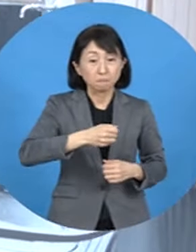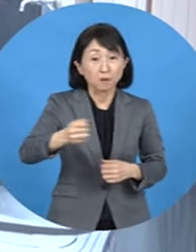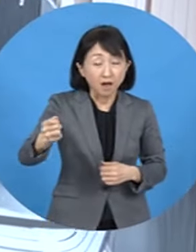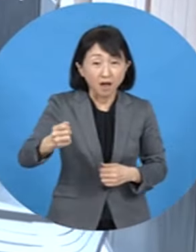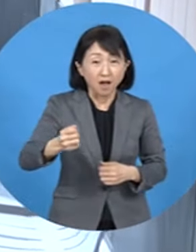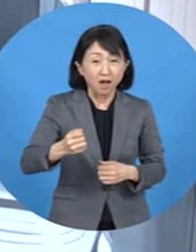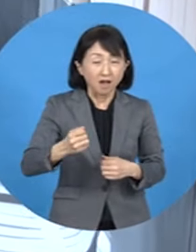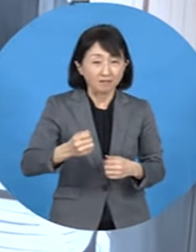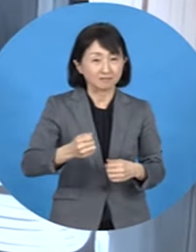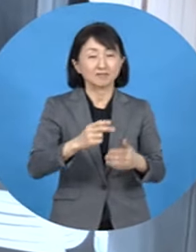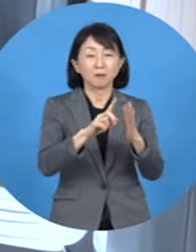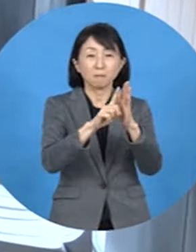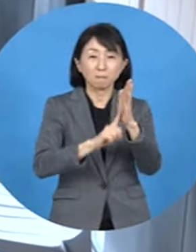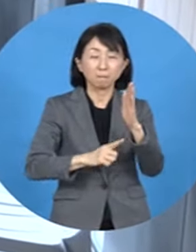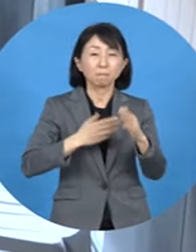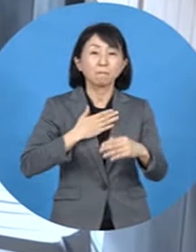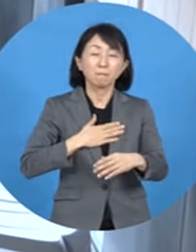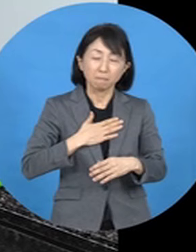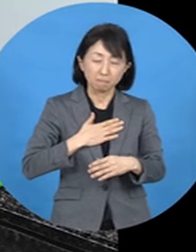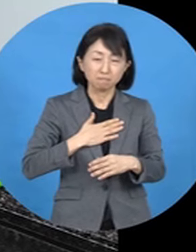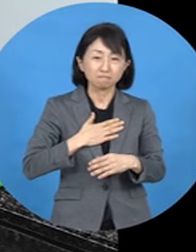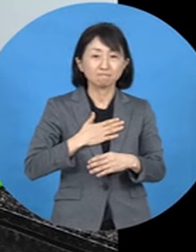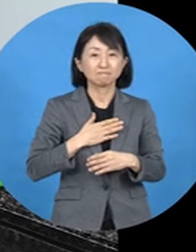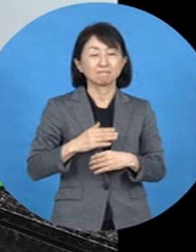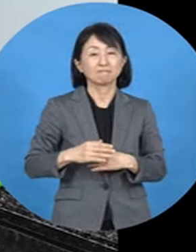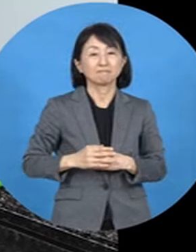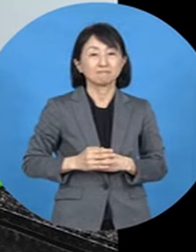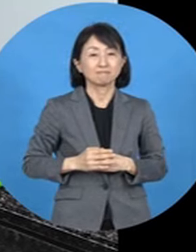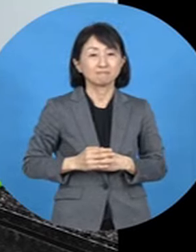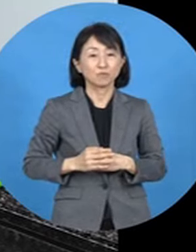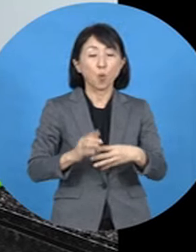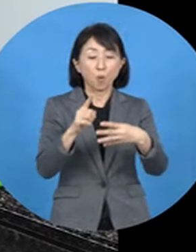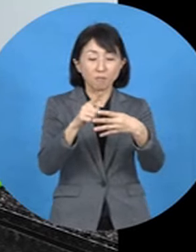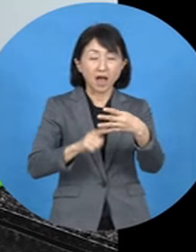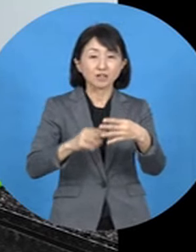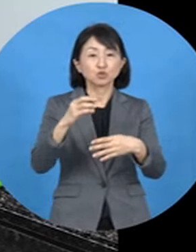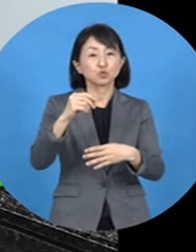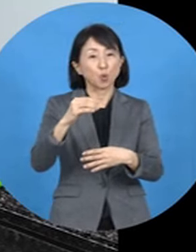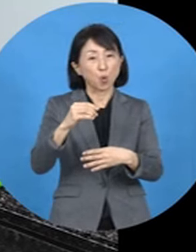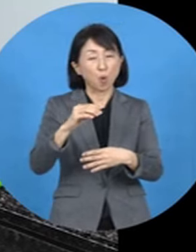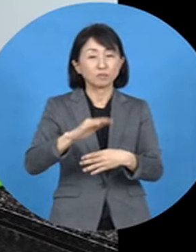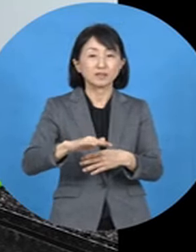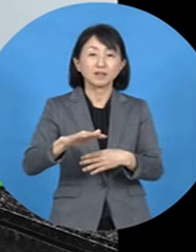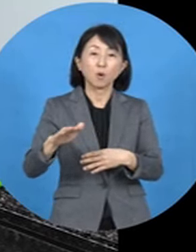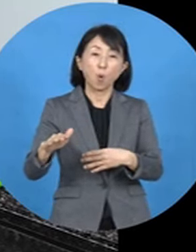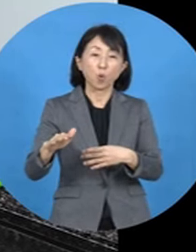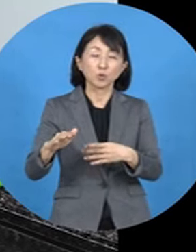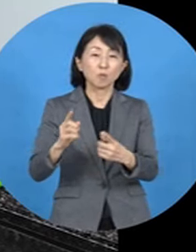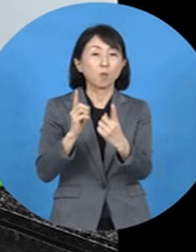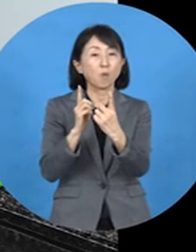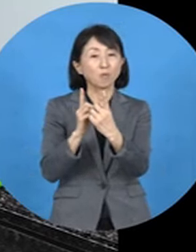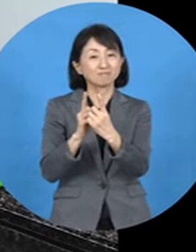気浴や毎週土曜日に開催される子ども向けのアヒル風呂が楽しめます。